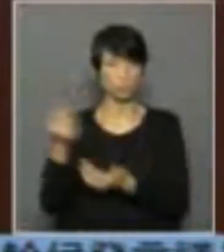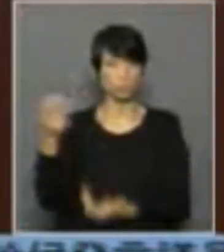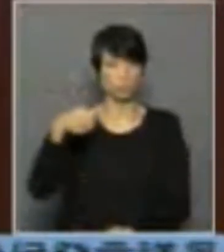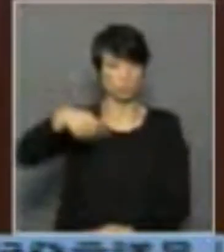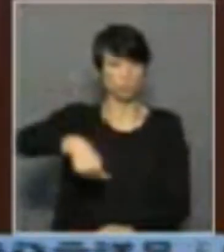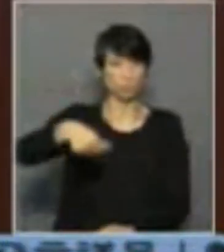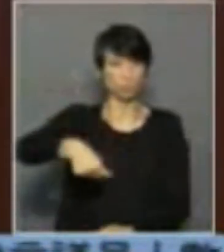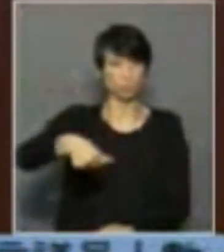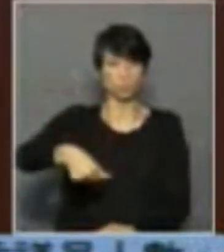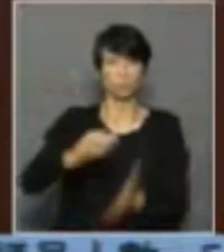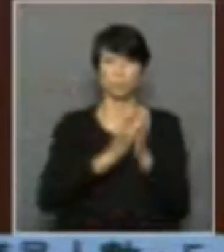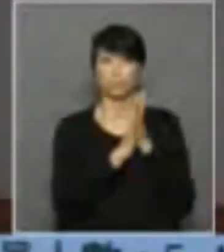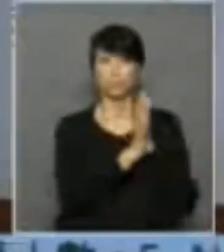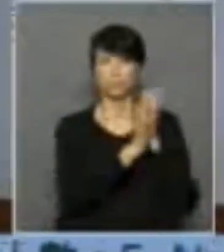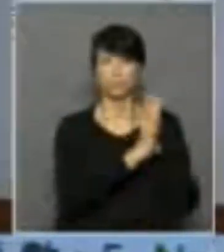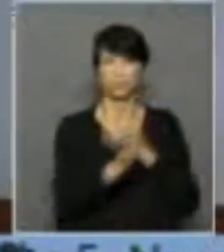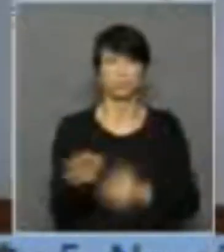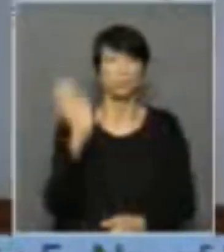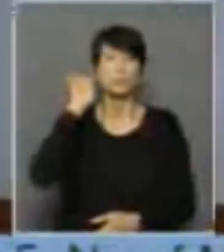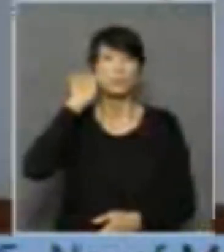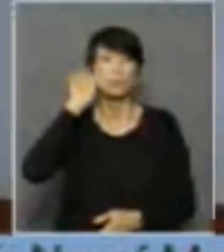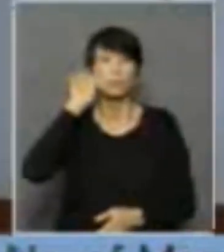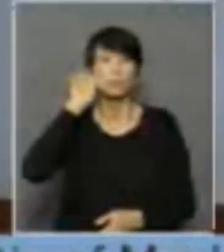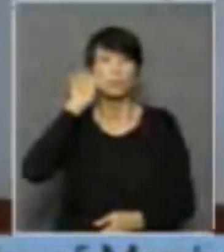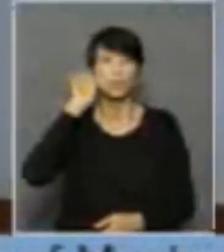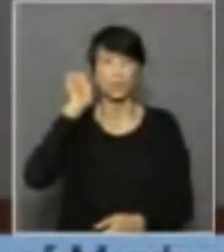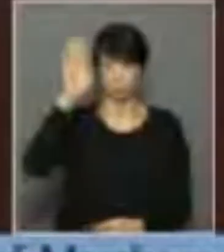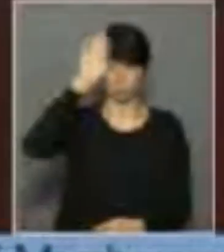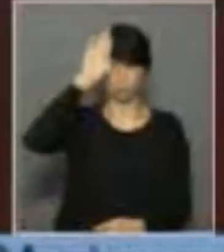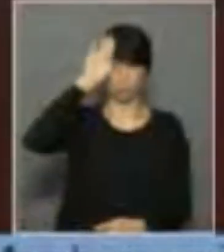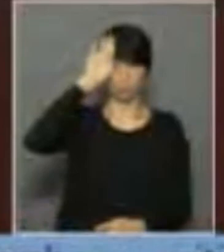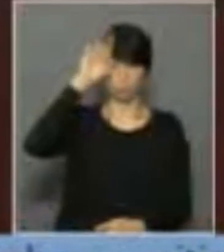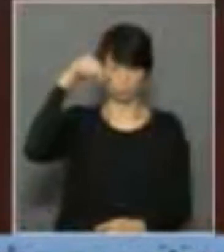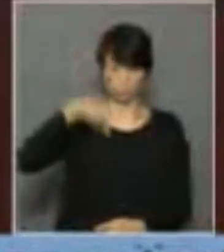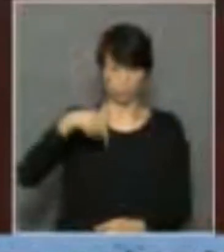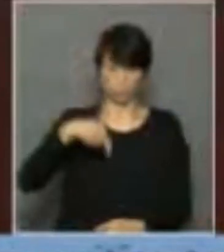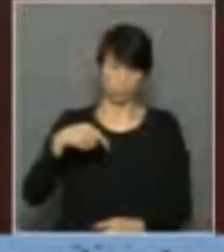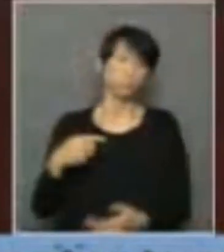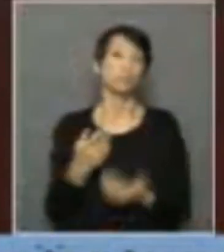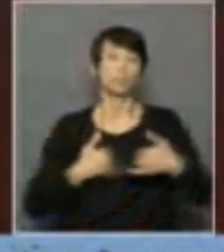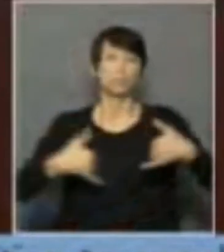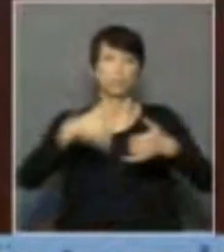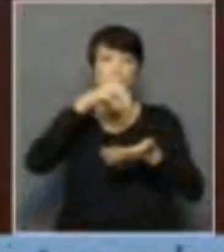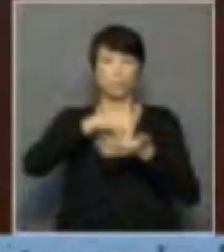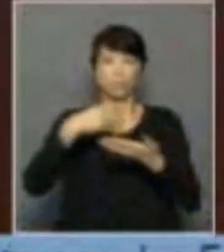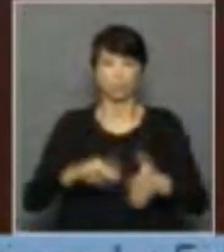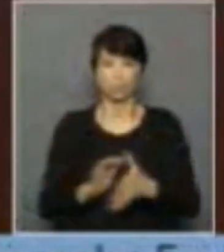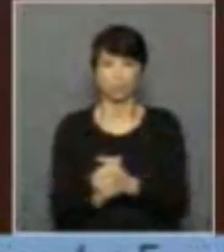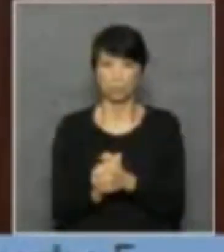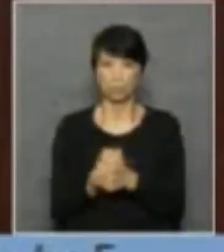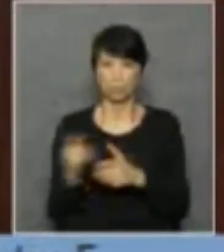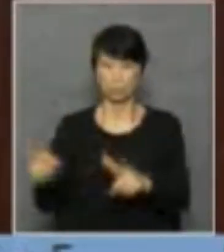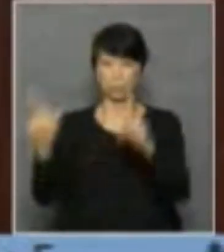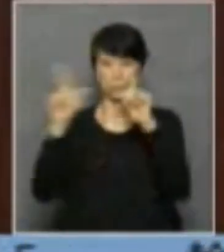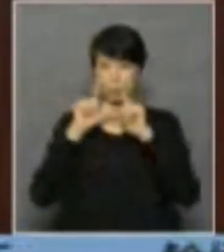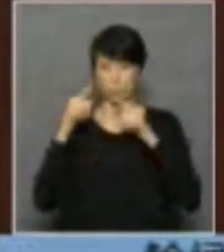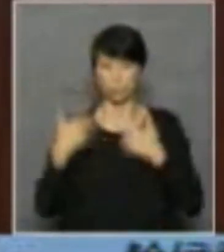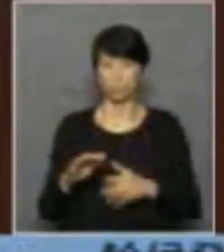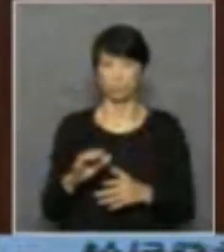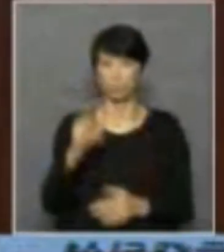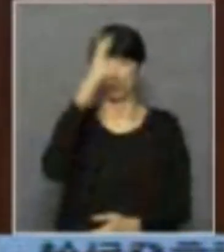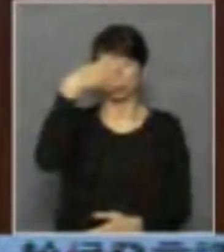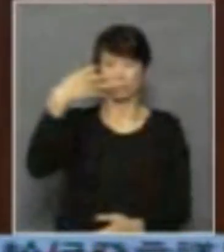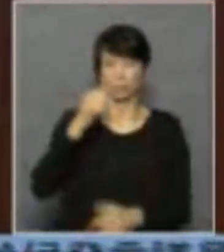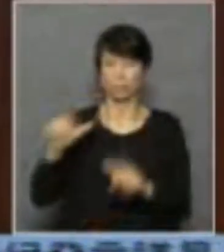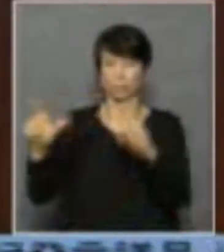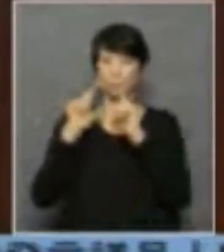輪候發言的。 不是，你聽完我講就知道。 對不起，梁國雄議員，我們這個議事規則是這樣的，你答你的問題局長已經答了，如